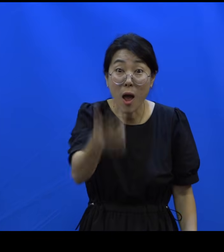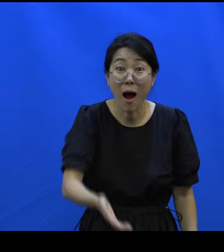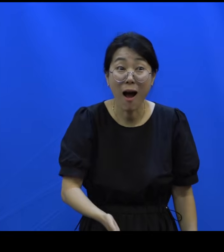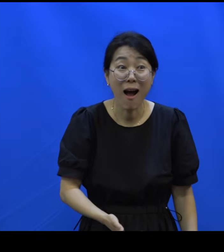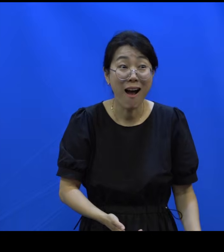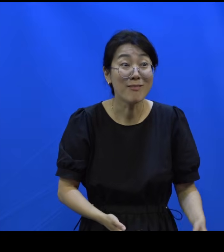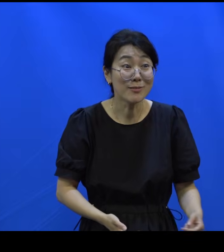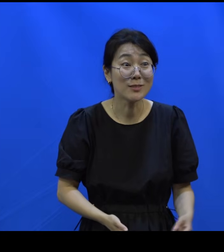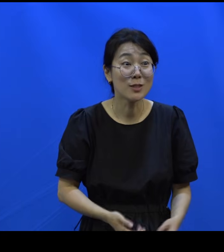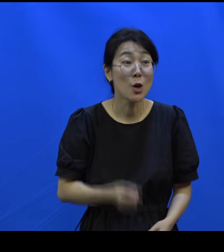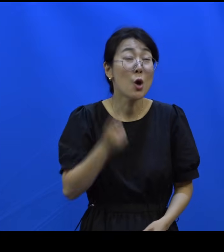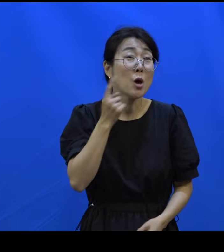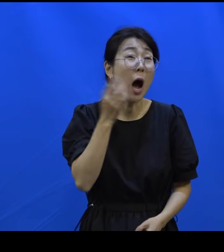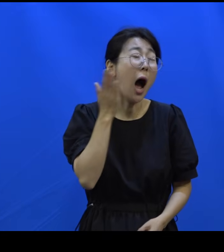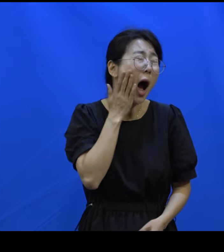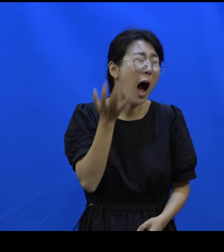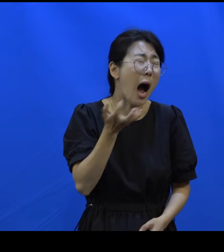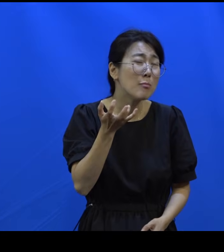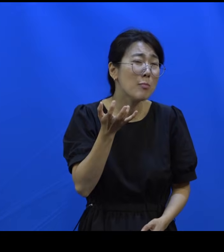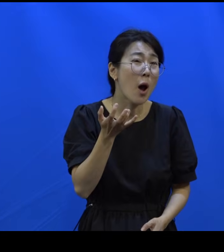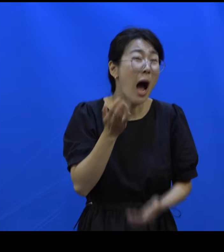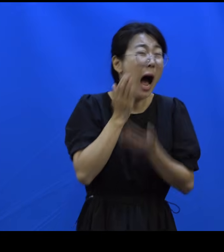바보가 아니고 우리가 또 왼밤을 누가 돌려도요, 여러분.